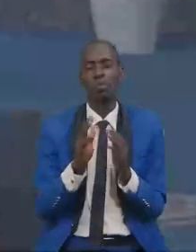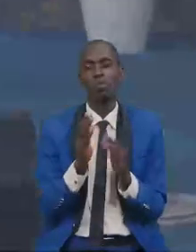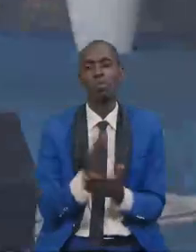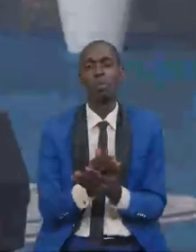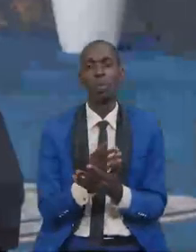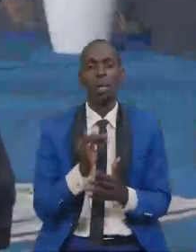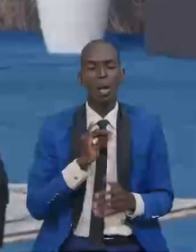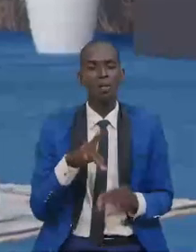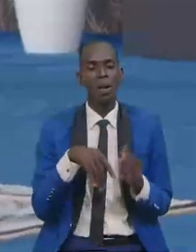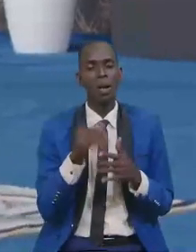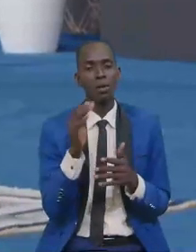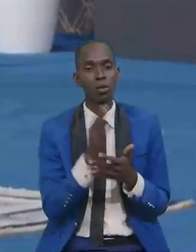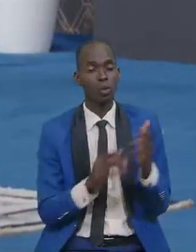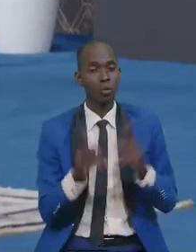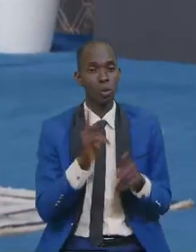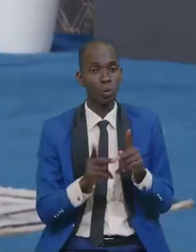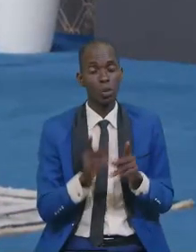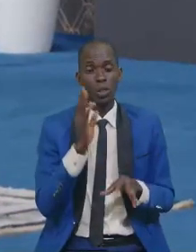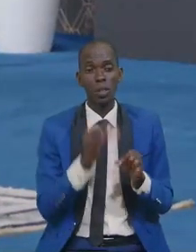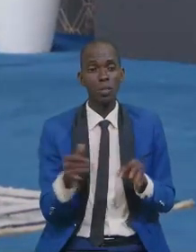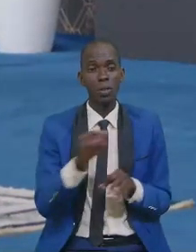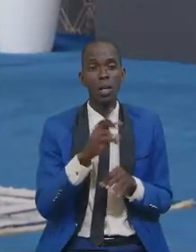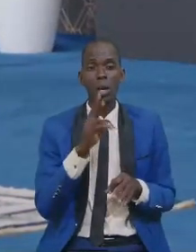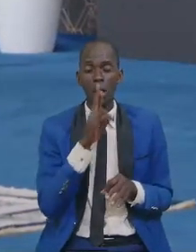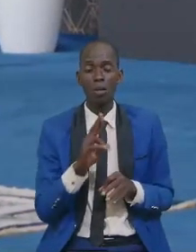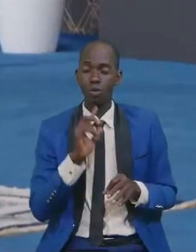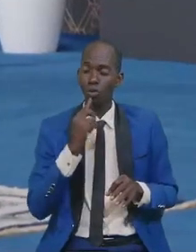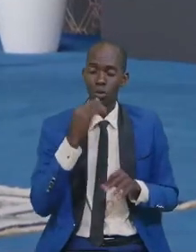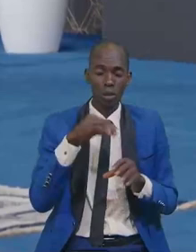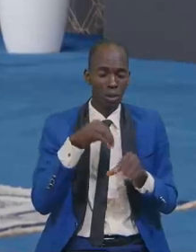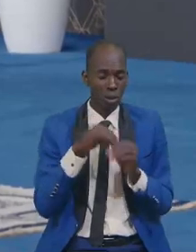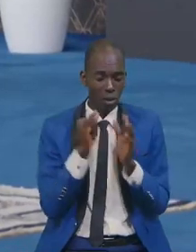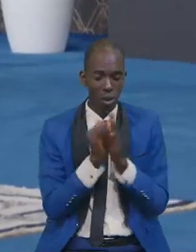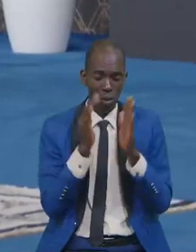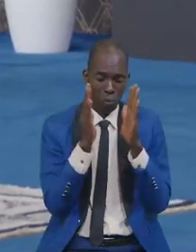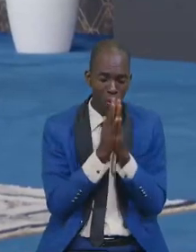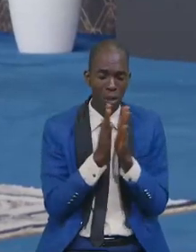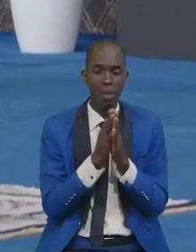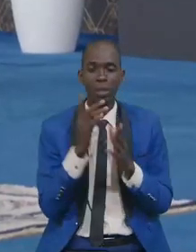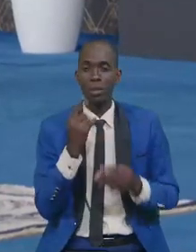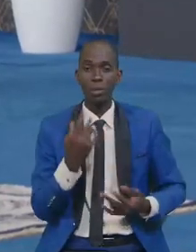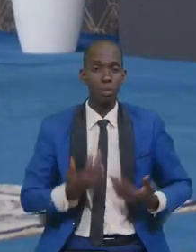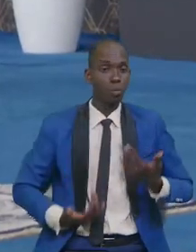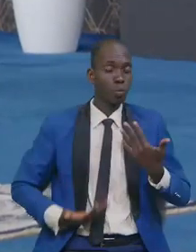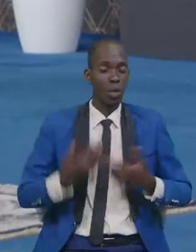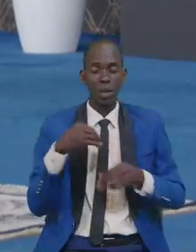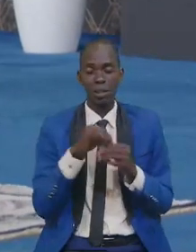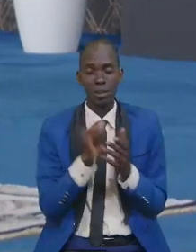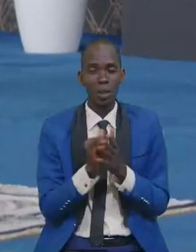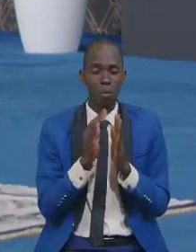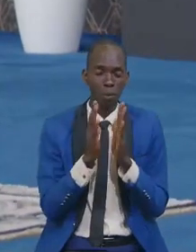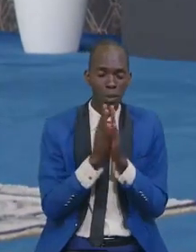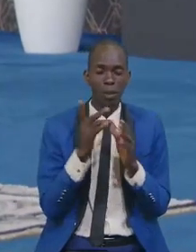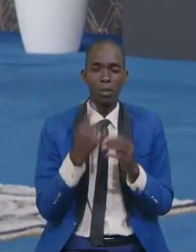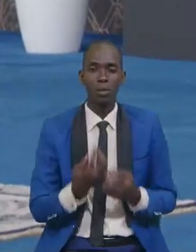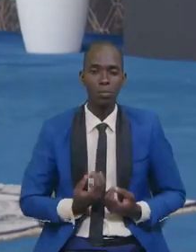prient, s'ils sont vraiment dans la prière, le mouvement de la prière, le feu de la prière,